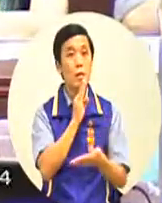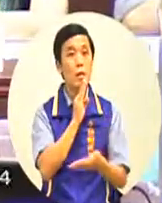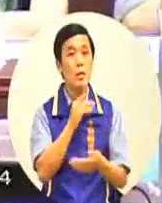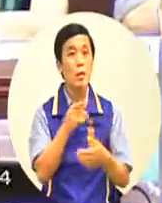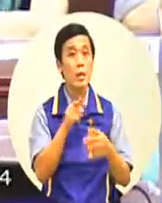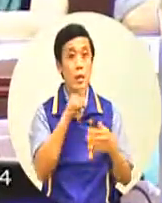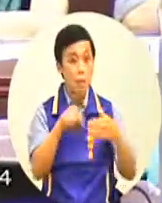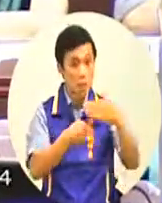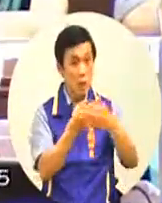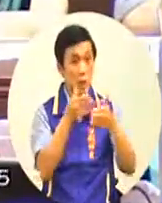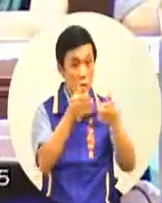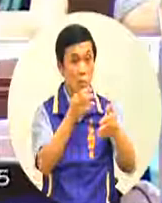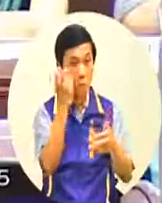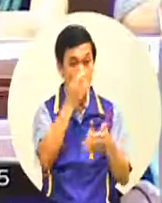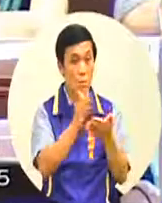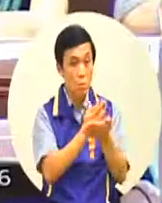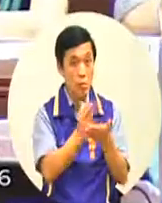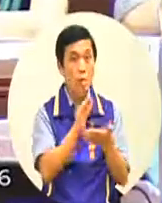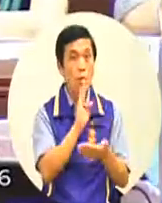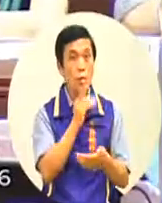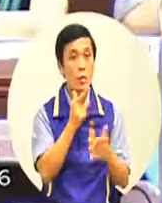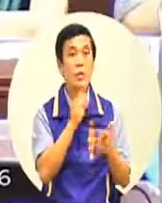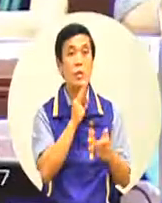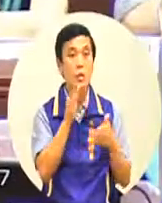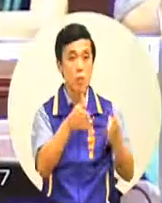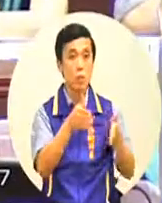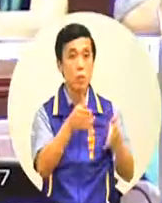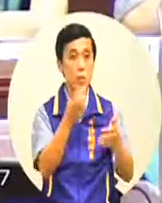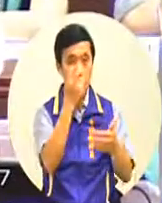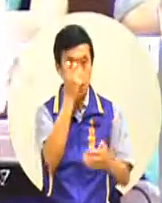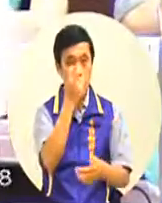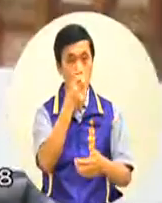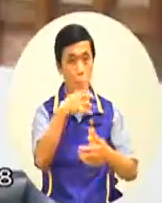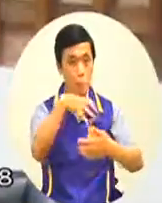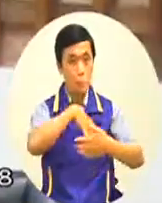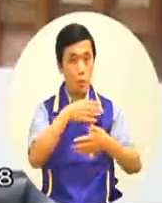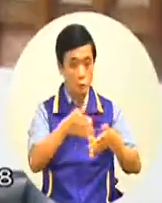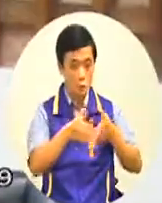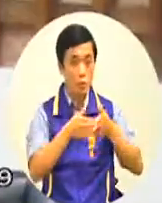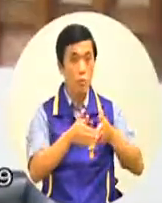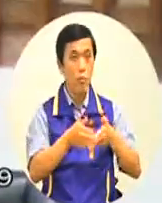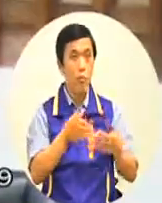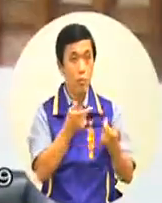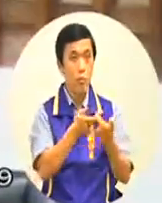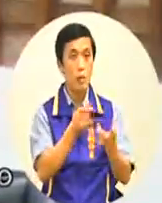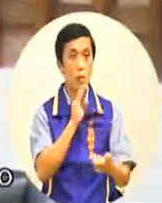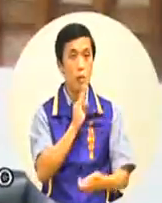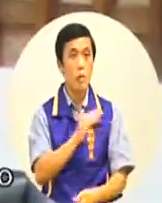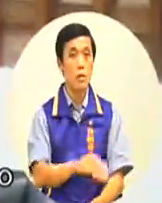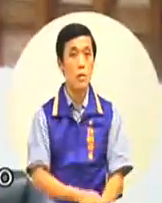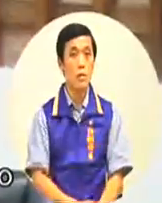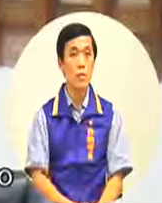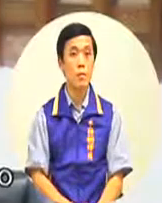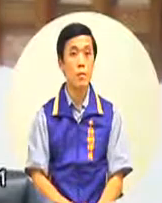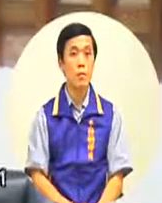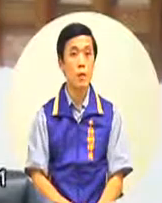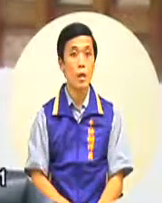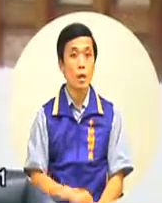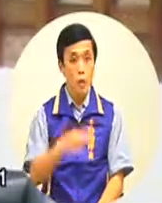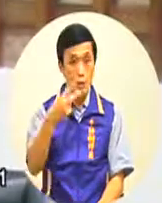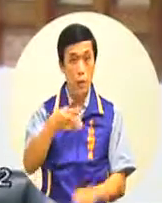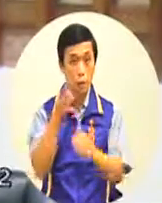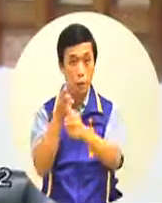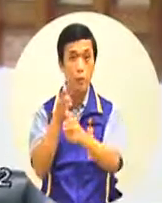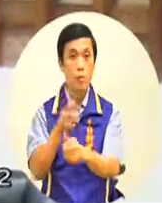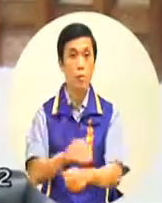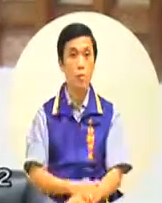供评鉴，就是真的照顾上会有需要的。照顾上会有需要。 来，搁请教局长